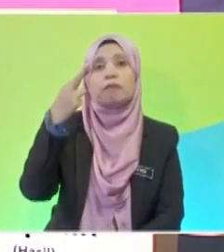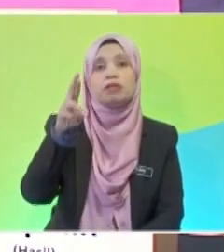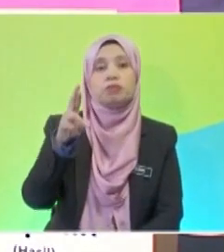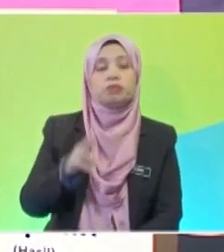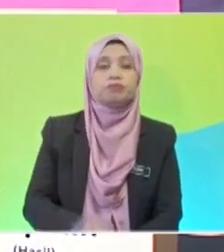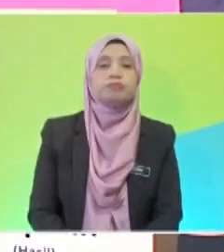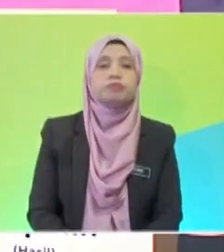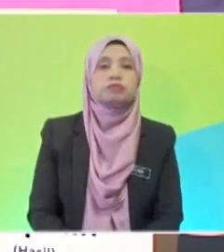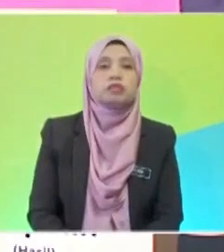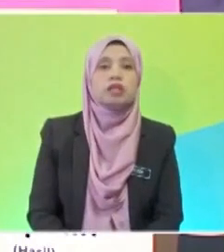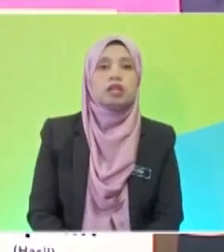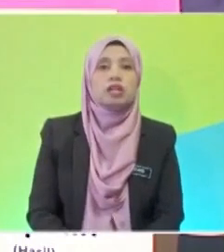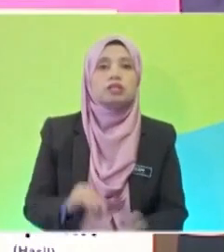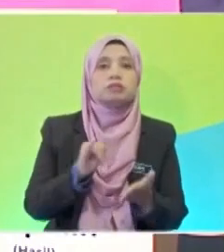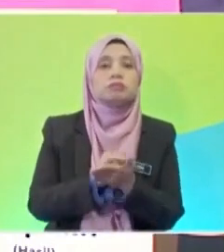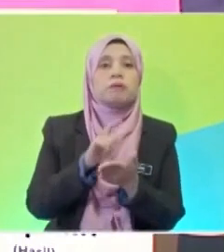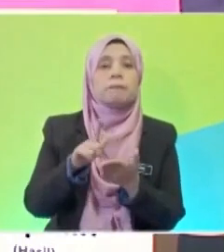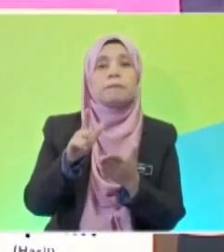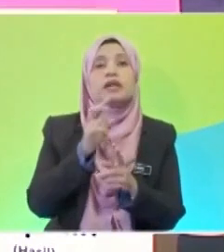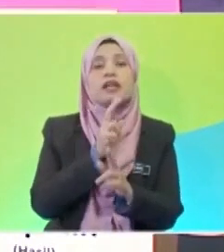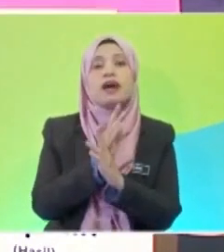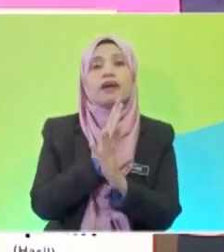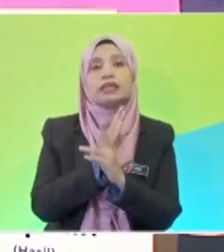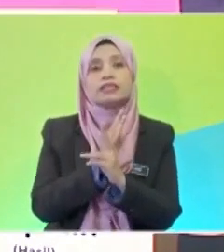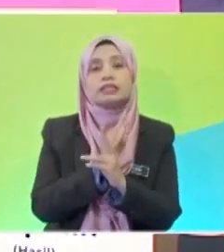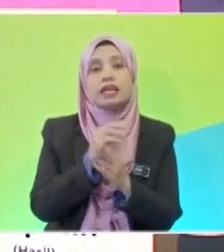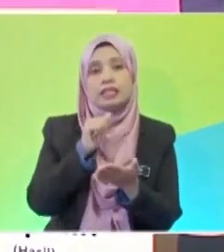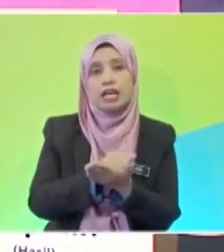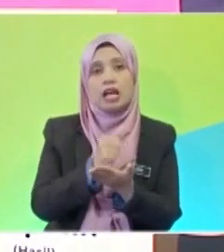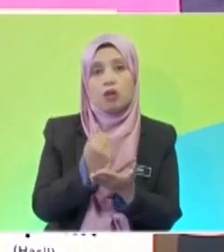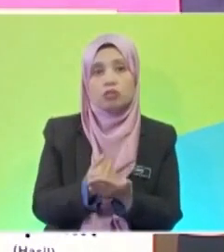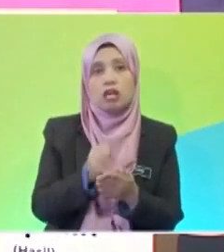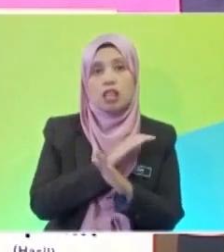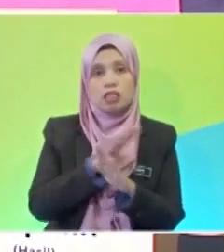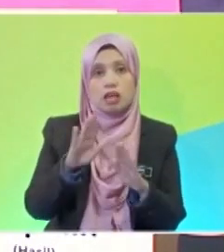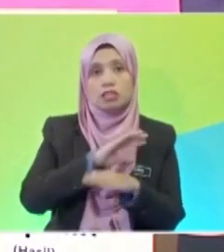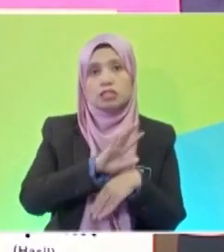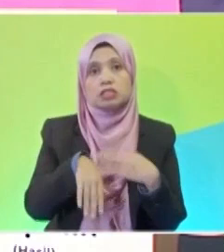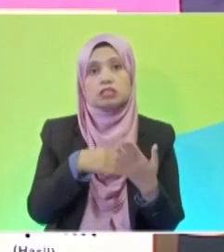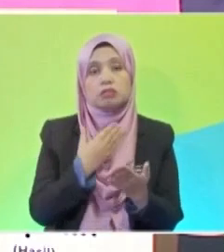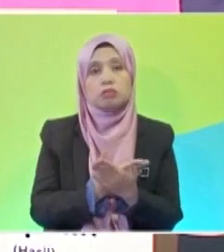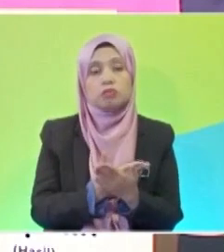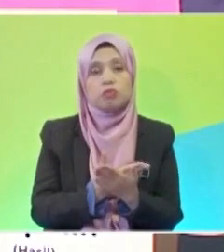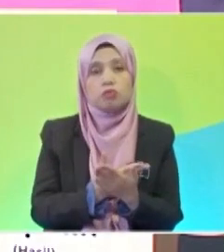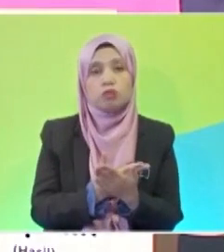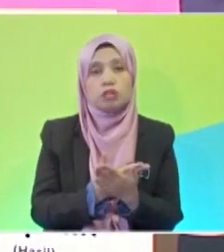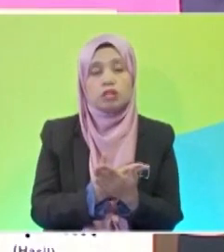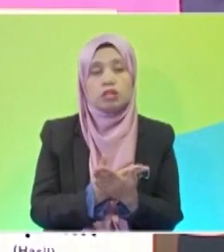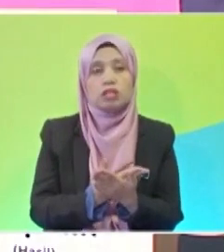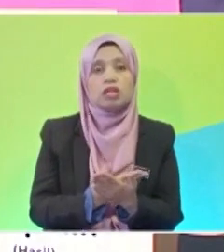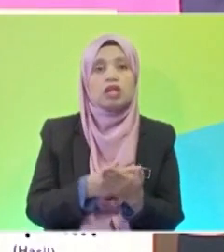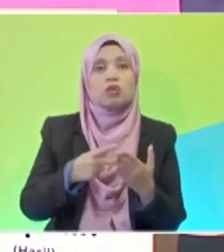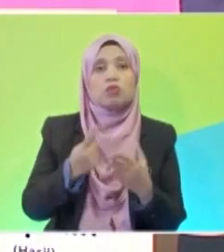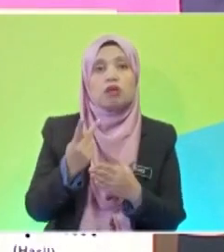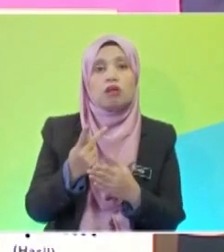Ya. Jadi itulah murid-murid, pelarasan akaun nominal. Jadi tak semua soalan akan keluar belanja prabayar, belanja